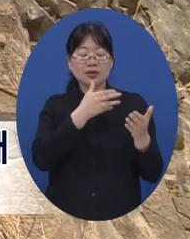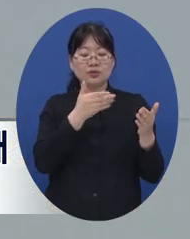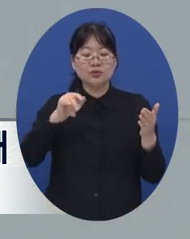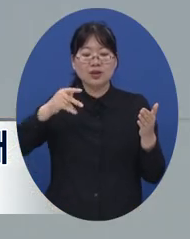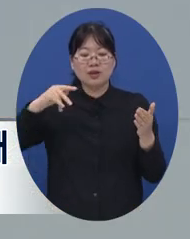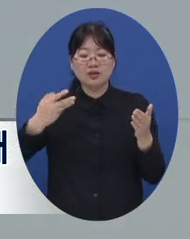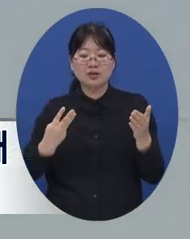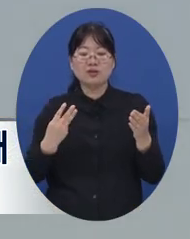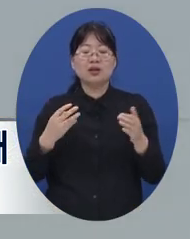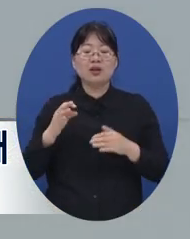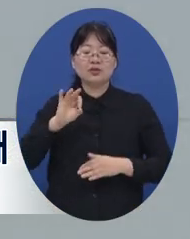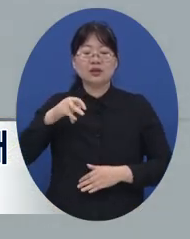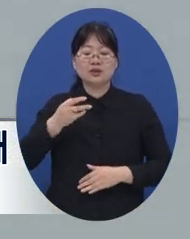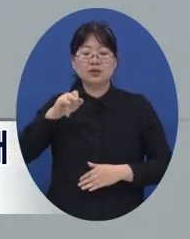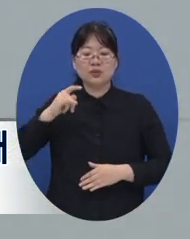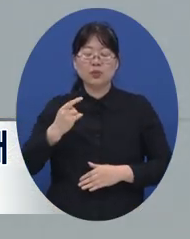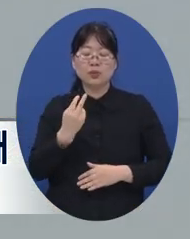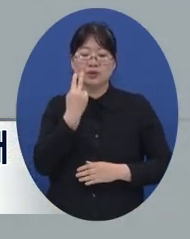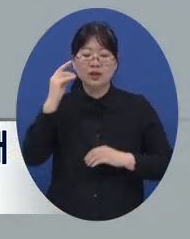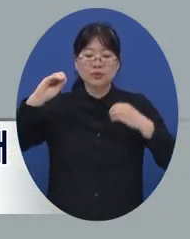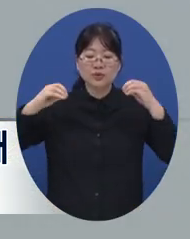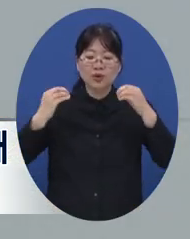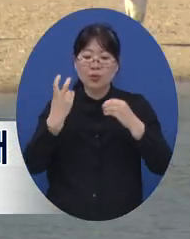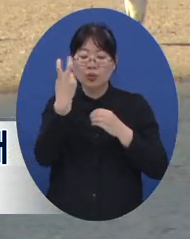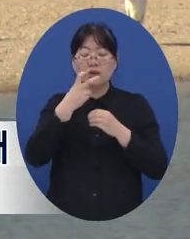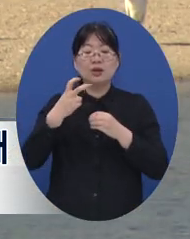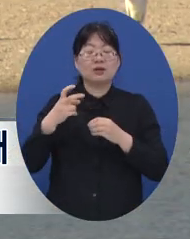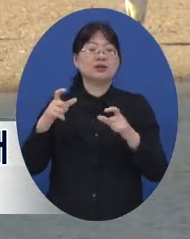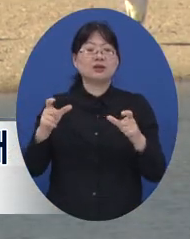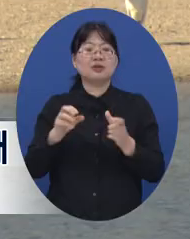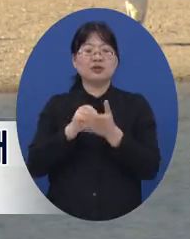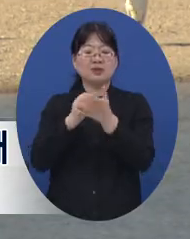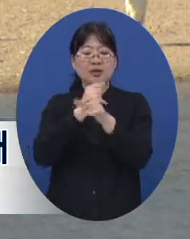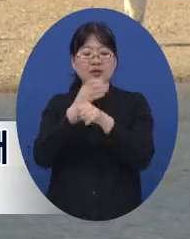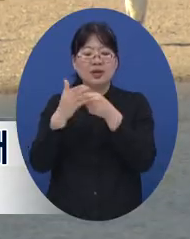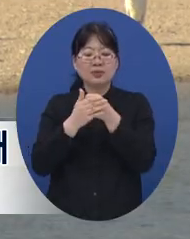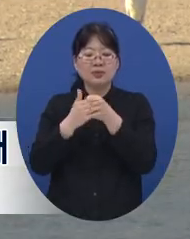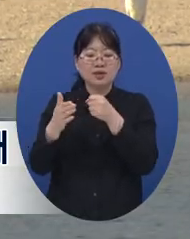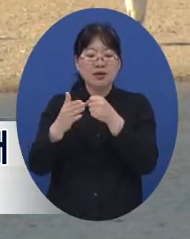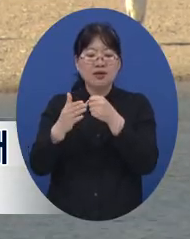철원이 유네스코 생물권 보존 지역으로 등재되면서 DMZ